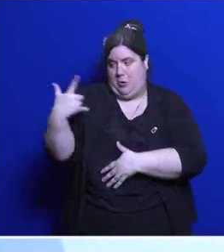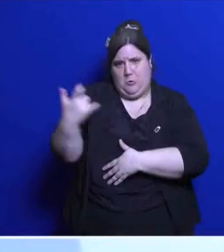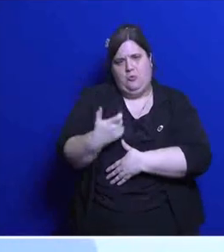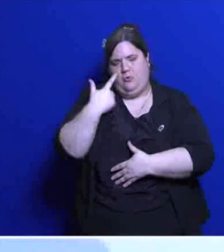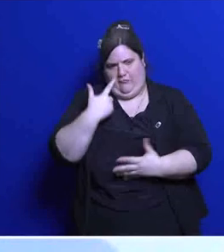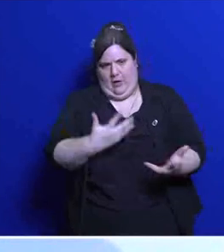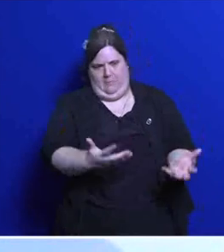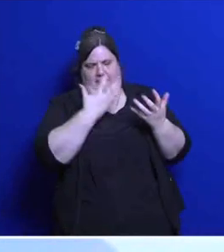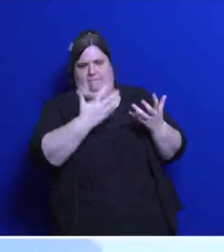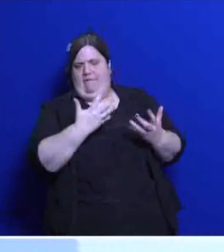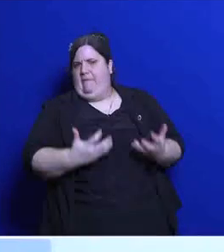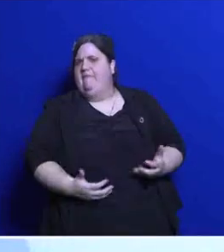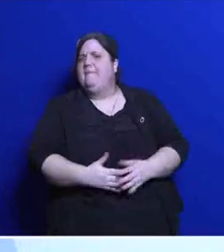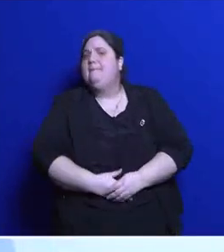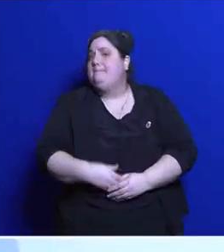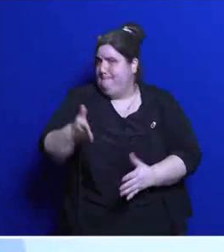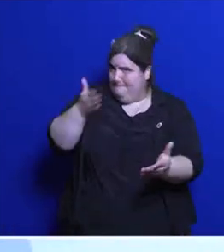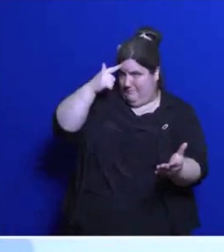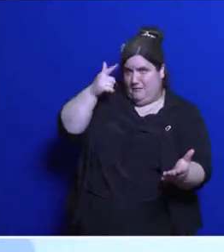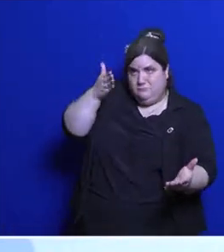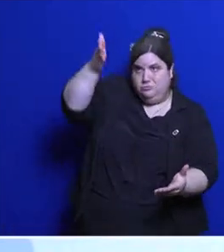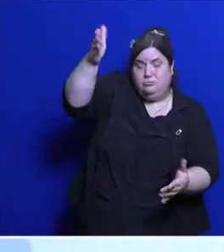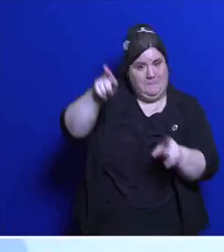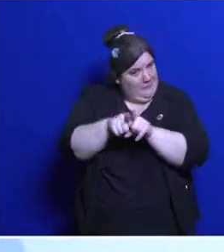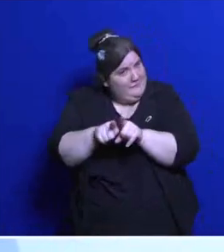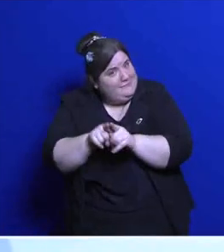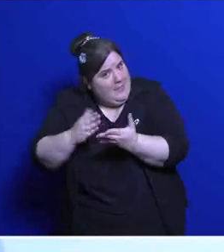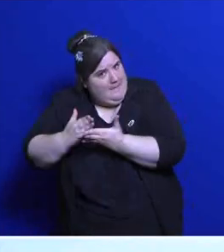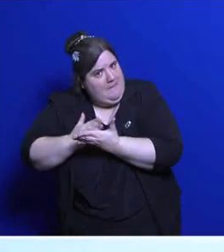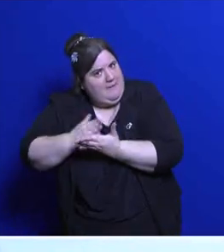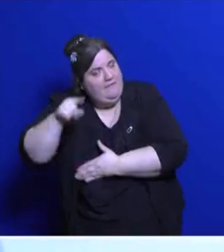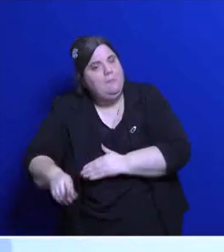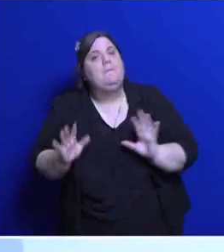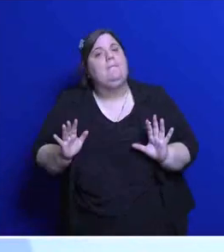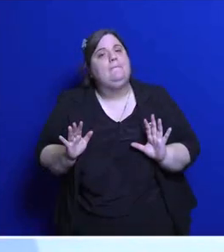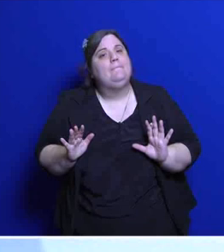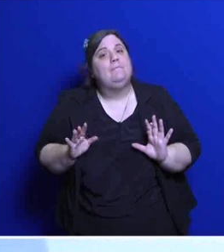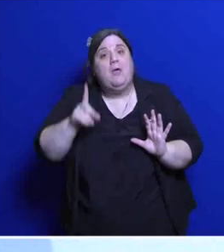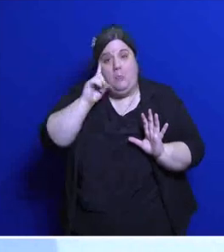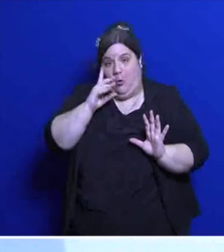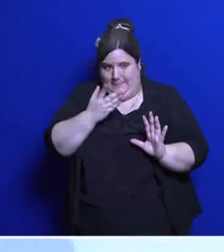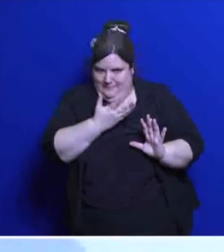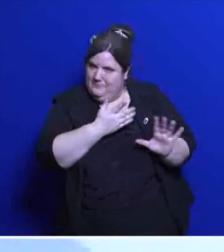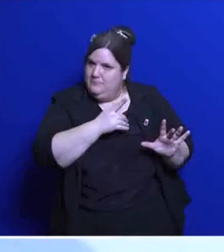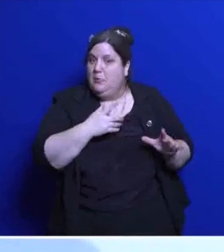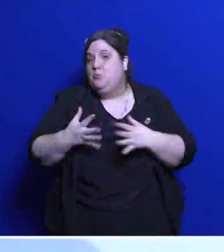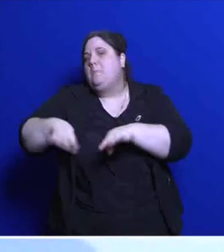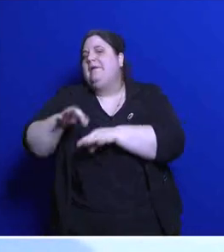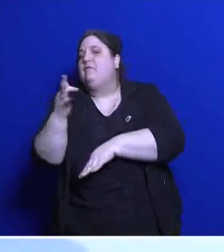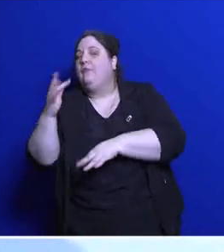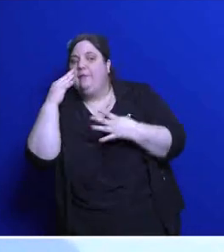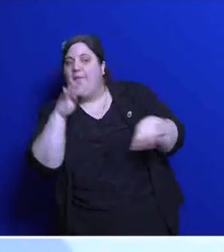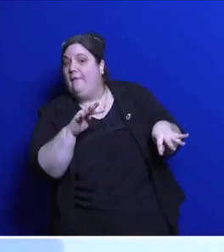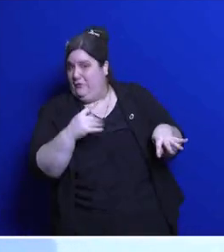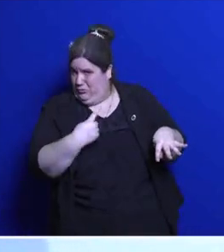2 jours. Projetez-vous, mais d'abord préparez-vous, car la région est évidemment très courtisée. La compétition y est